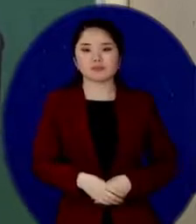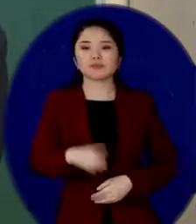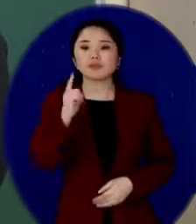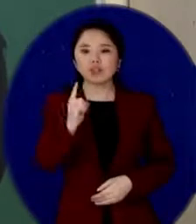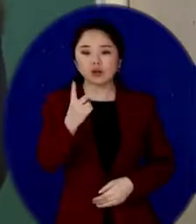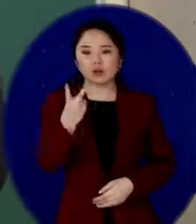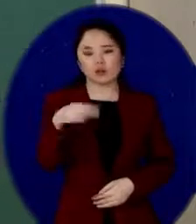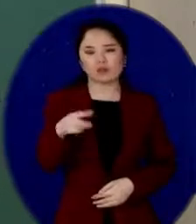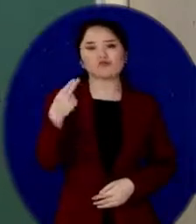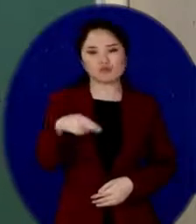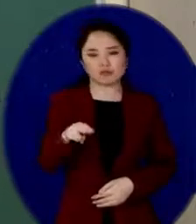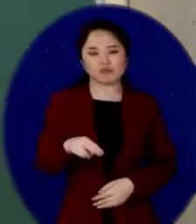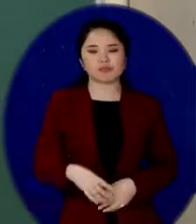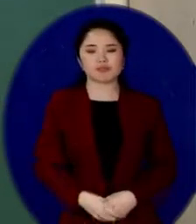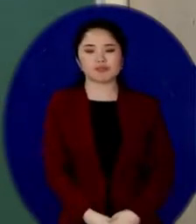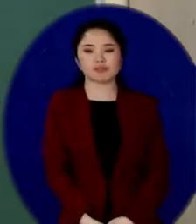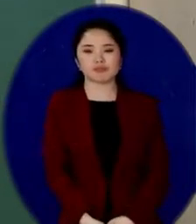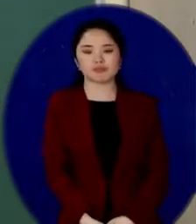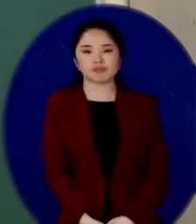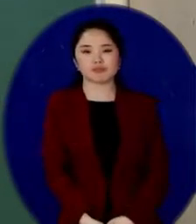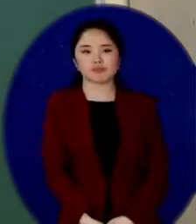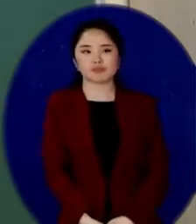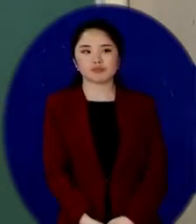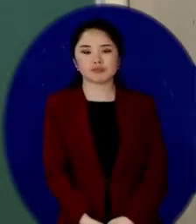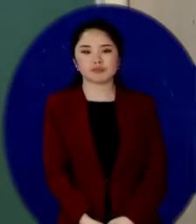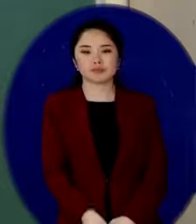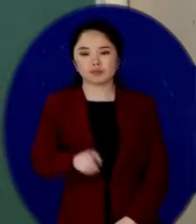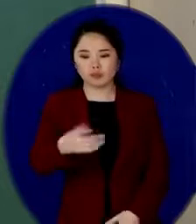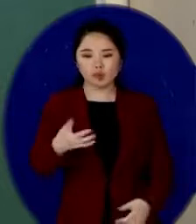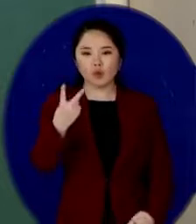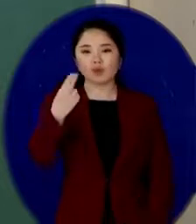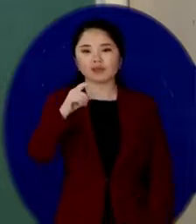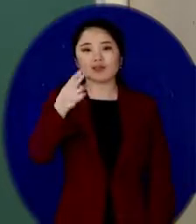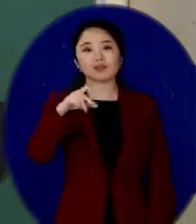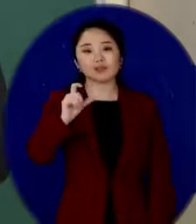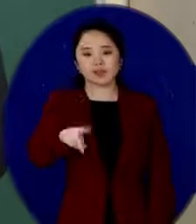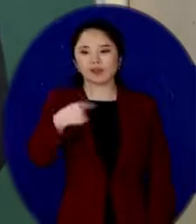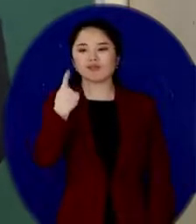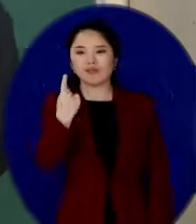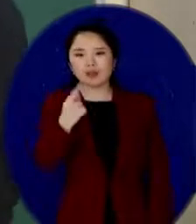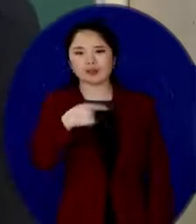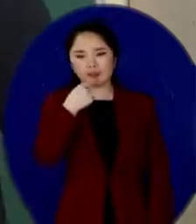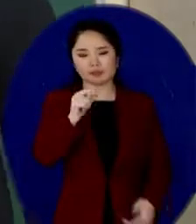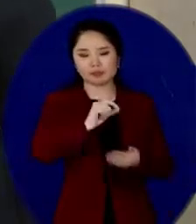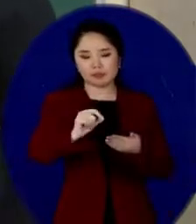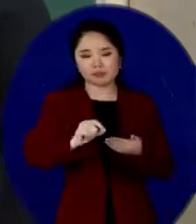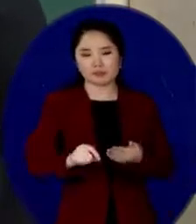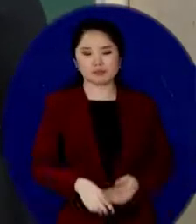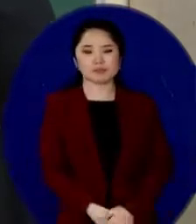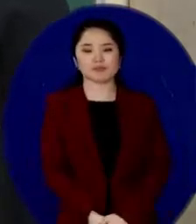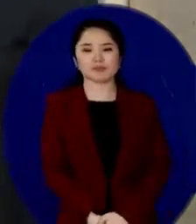1 үлдээд байна. Түүнийг бид нар үлдэгдэл 1 гэж тэмдэглэх нэ.